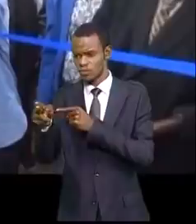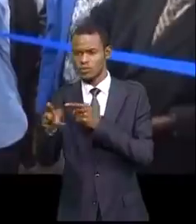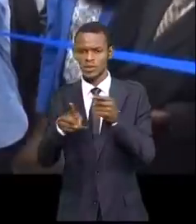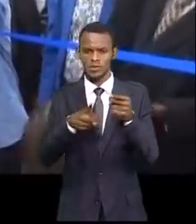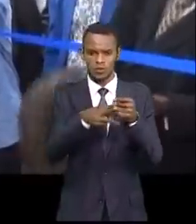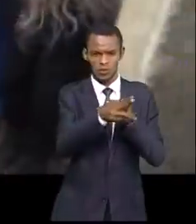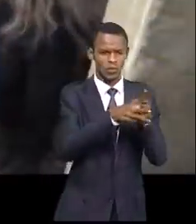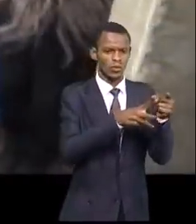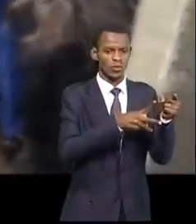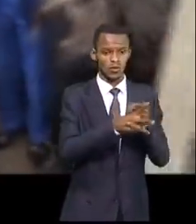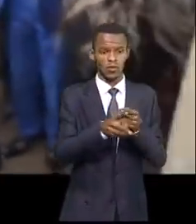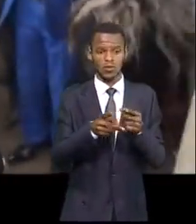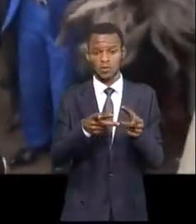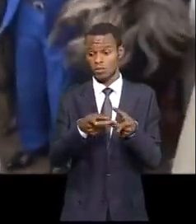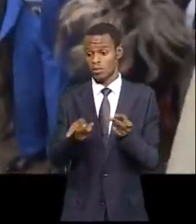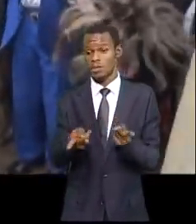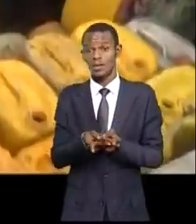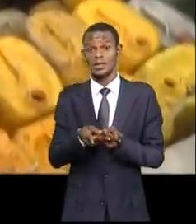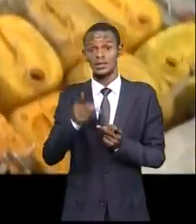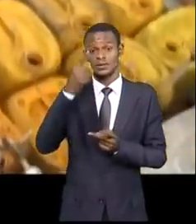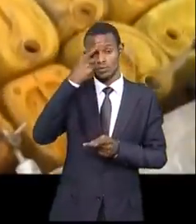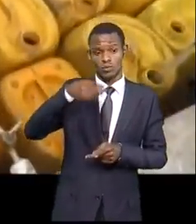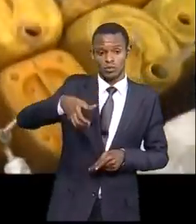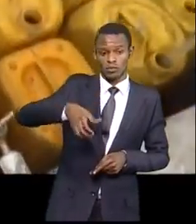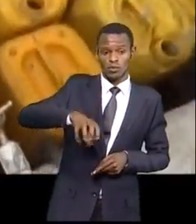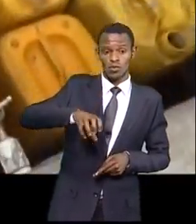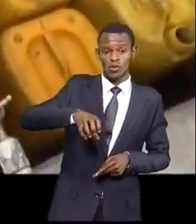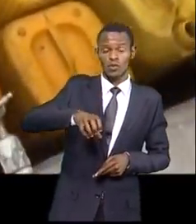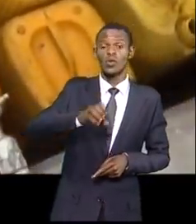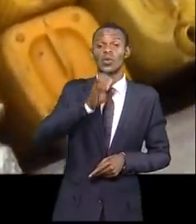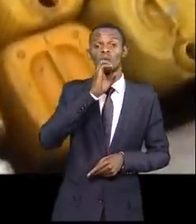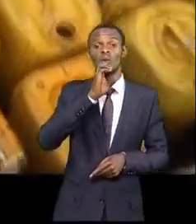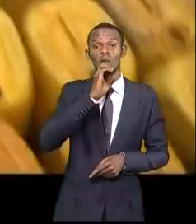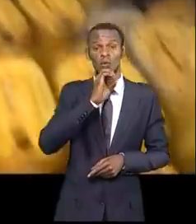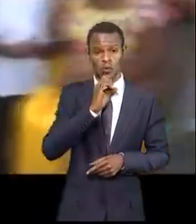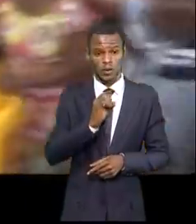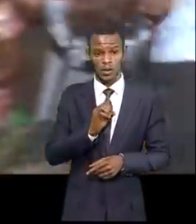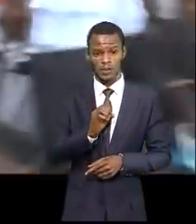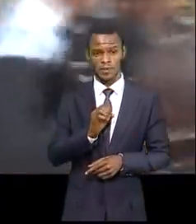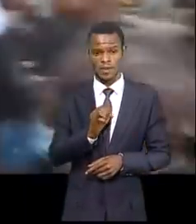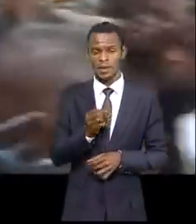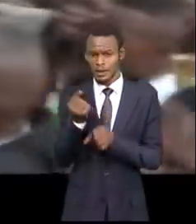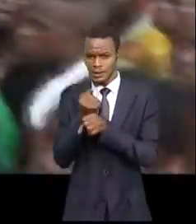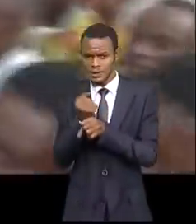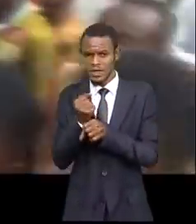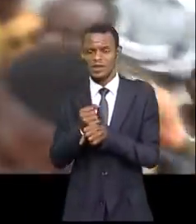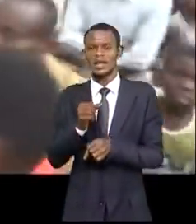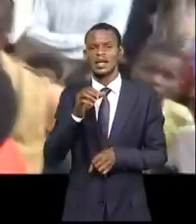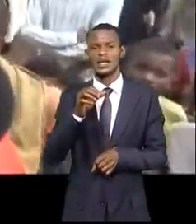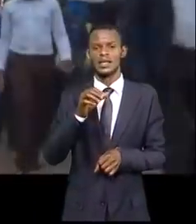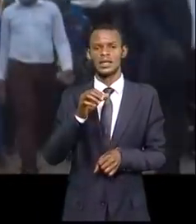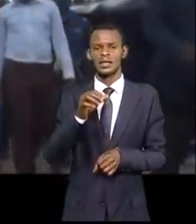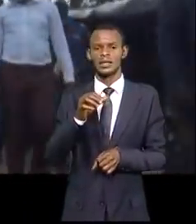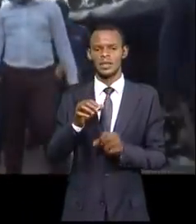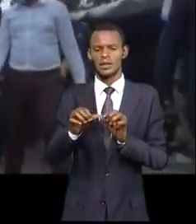de distribution d'eau propre à la consommation dont les travaux ont été supervisés par le mhr office national de l'hydro que j'ai